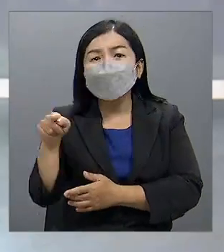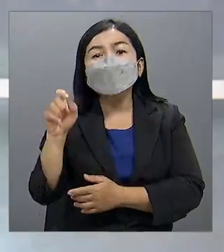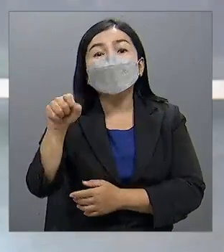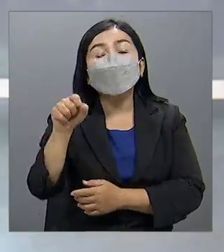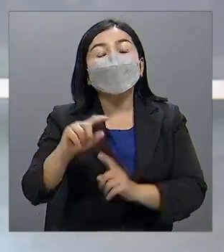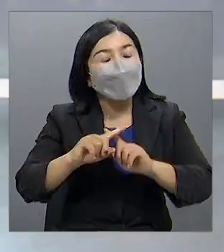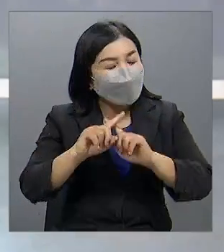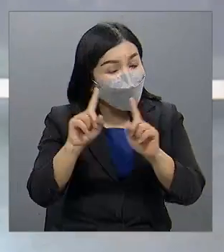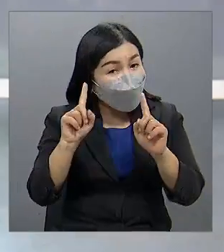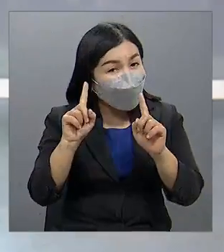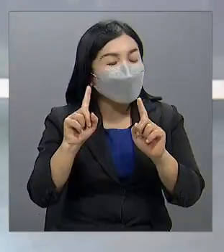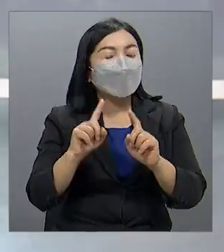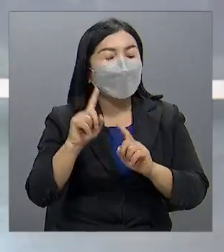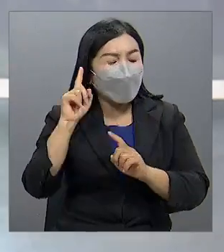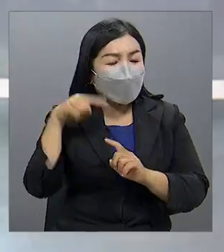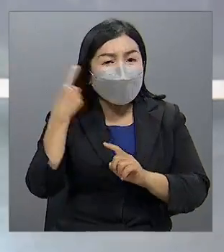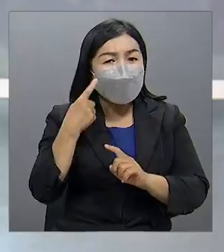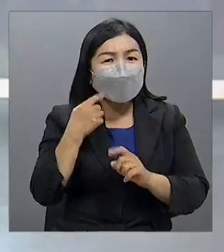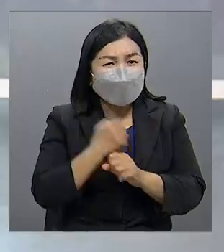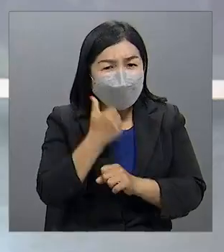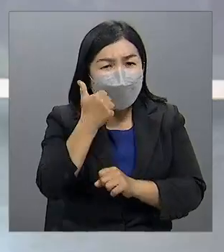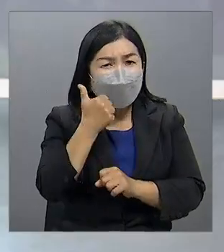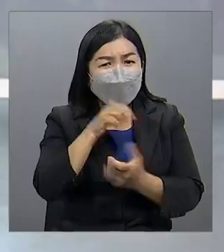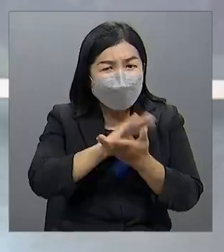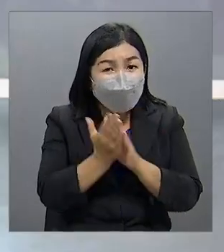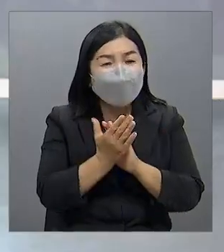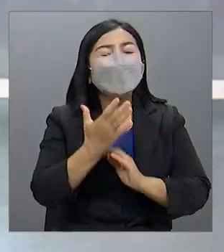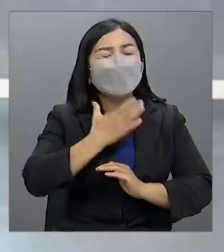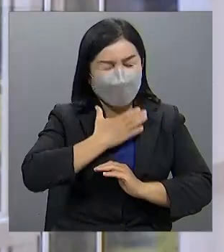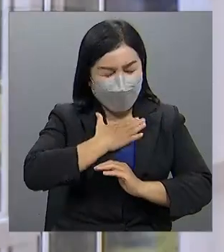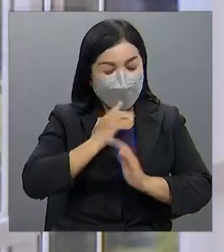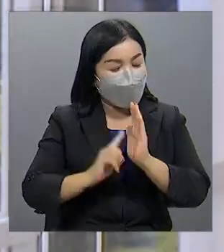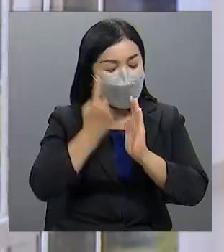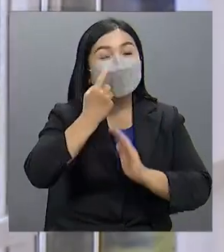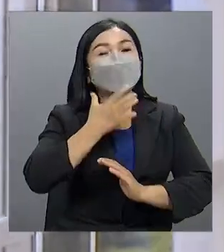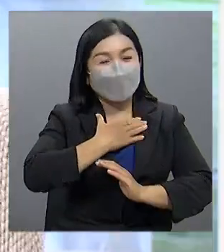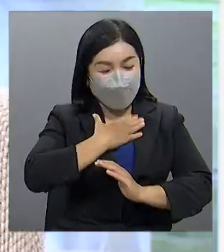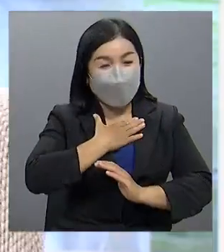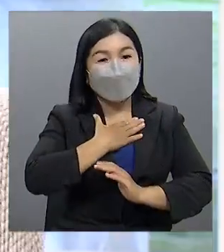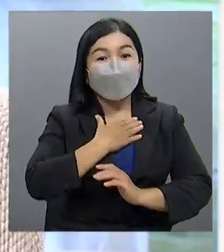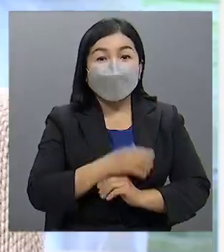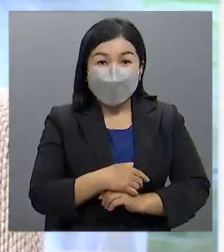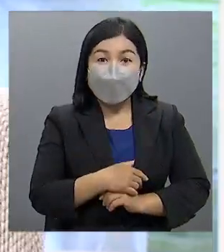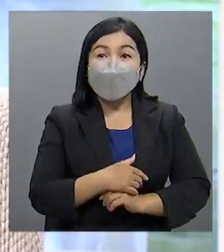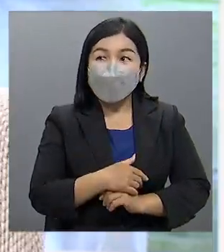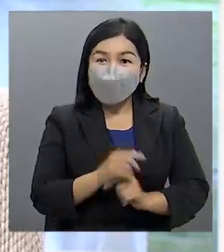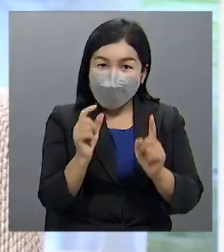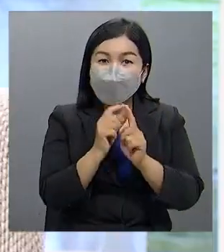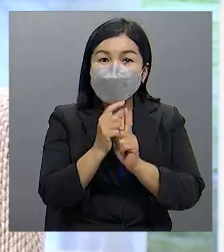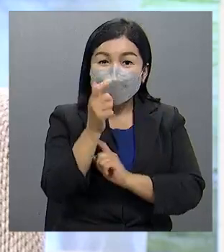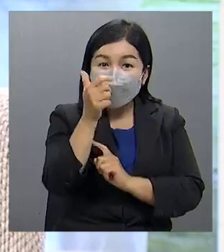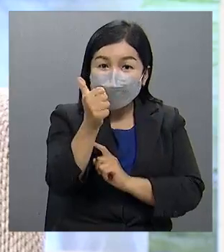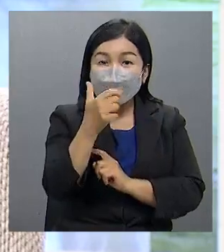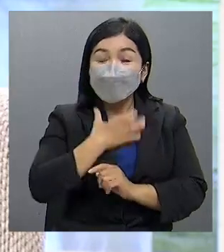แล้วคนที่จะสร้างหรือว่าจุดประกายการเปลี่ยนแปลงก็คือตัวเรานั่นเองค่ะ นี่ไงนะซึ่งการเปลี่ยนแปลงเบื้องต้นที่เราทำได้นะคะ